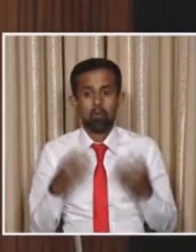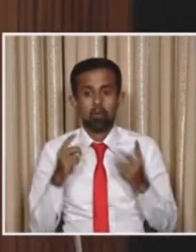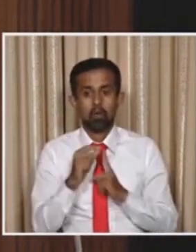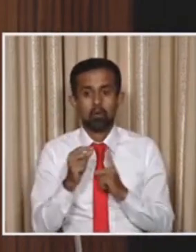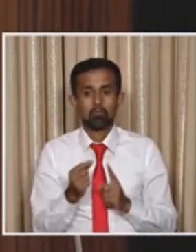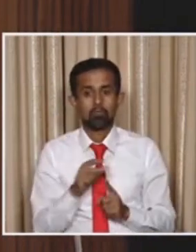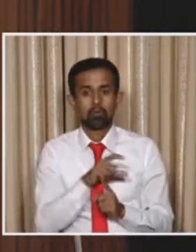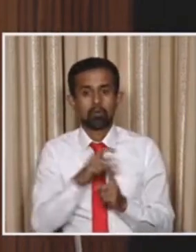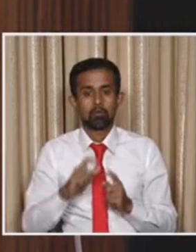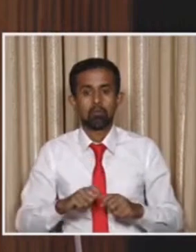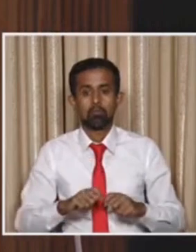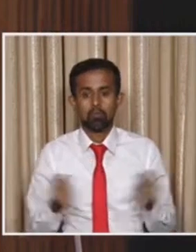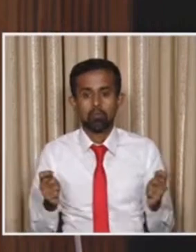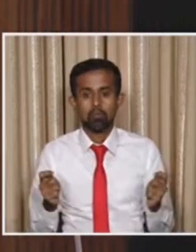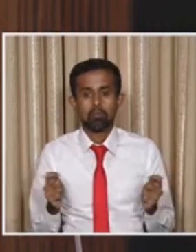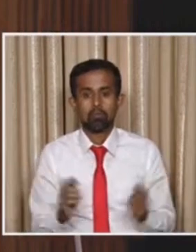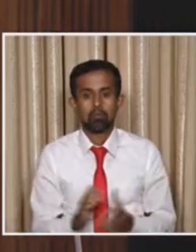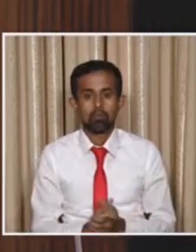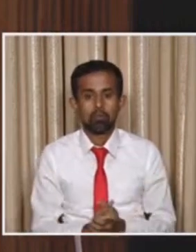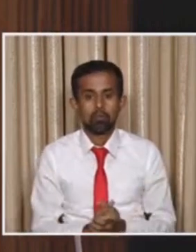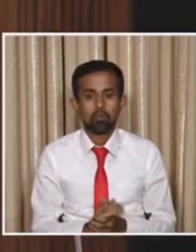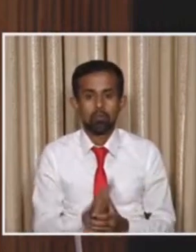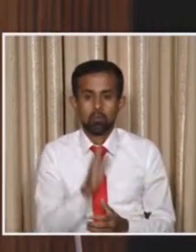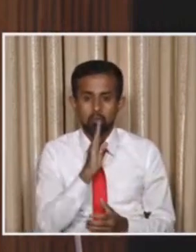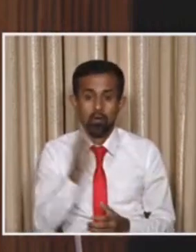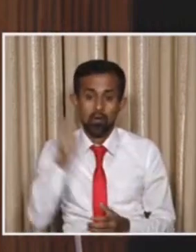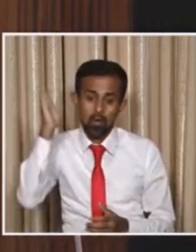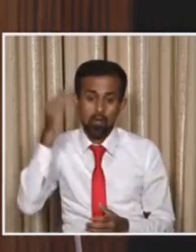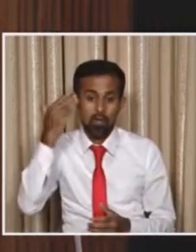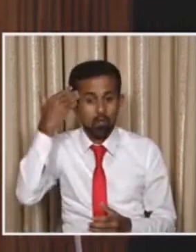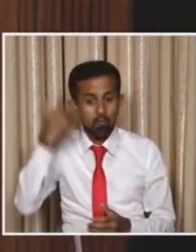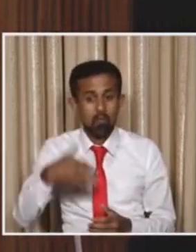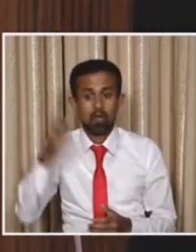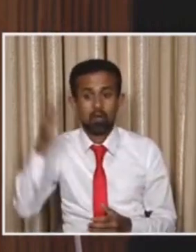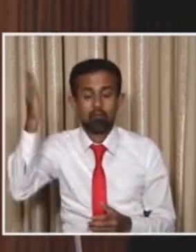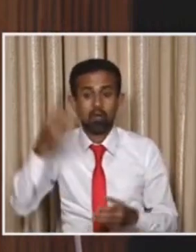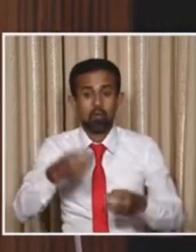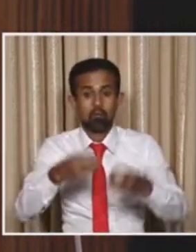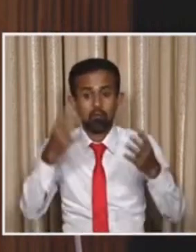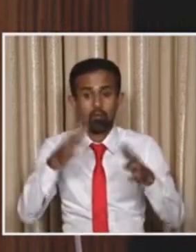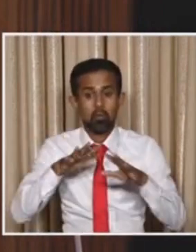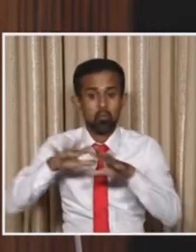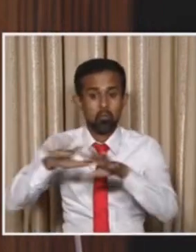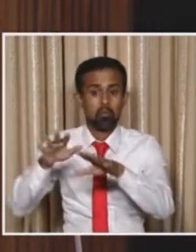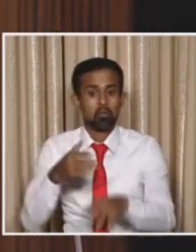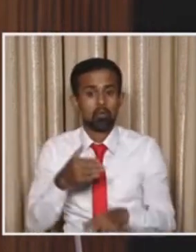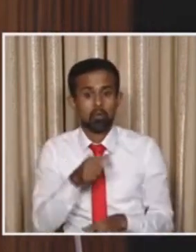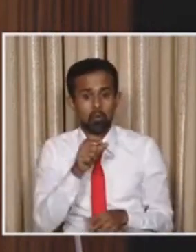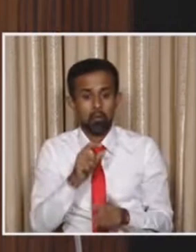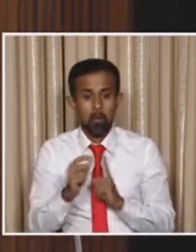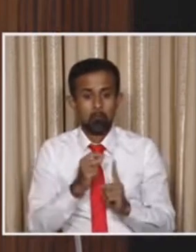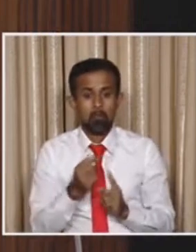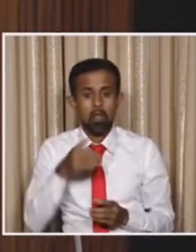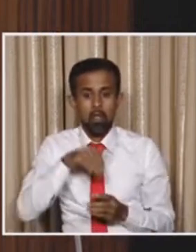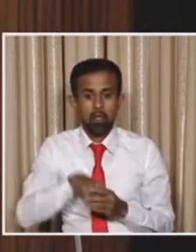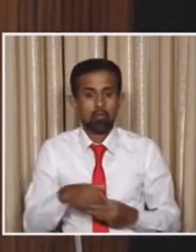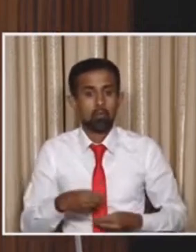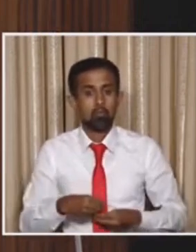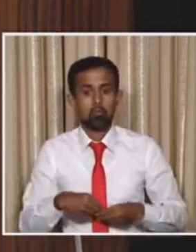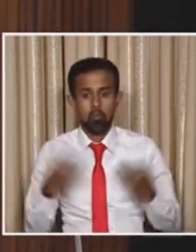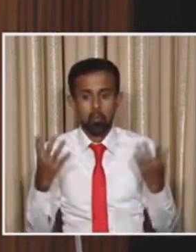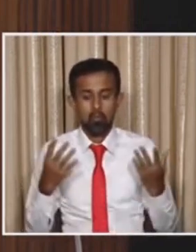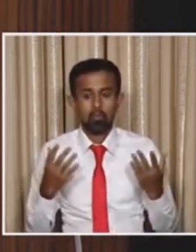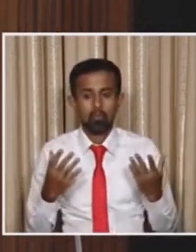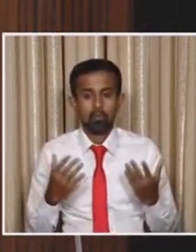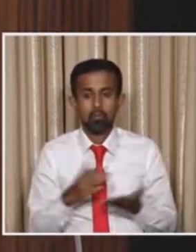සම්ප්‍රදාය. අහිංසක දරුවෝ එහෙ මැරෙනවා ඒ බෝම්බ වලට තල්ලු කරන්න ඕනේ අය මේ පාර්ලිමේන්තුවත් විනාශ කරලා මේ